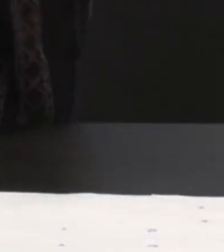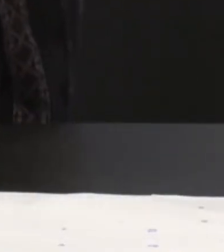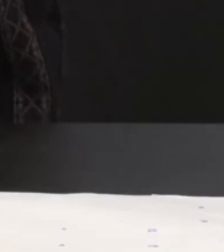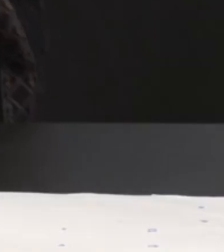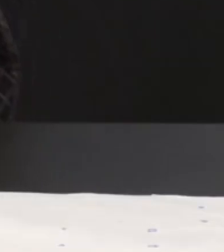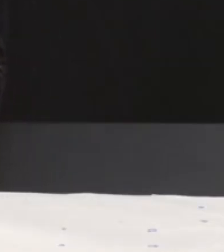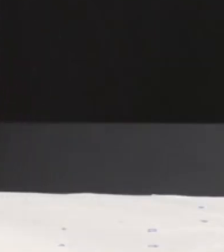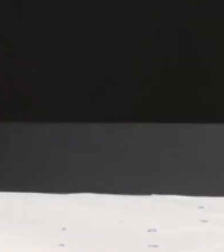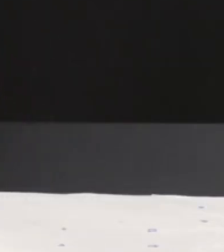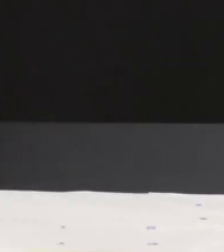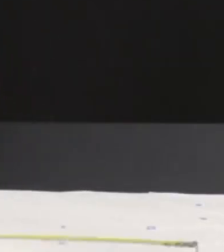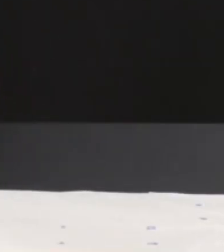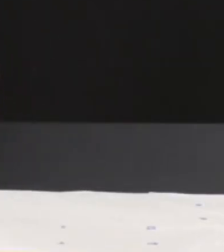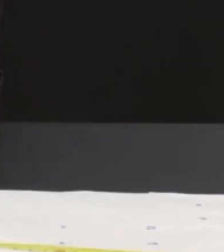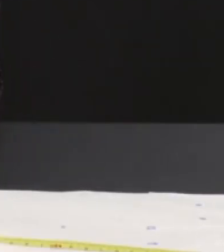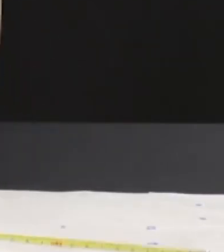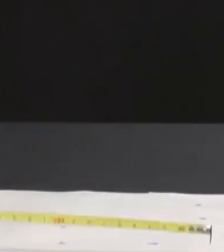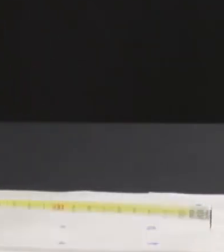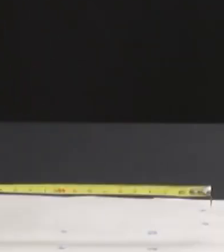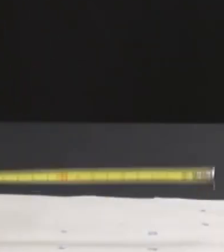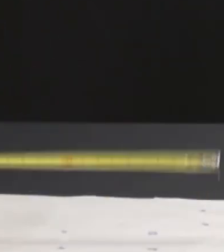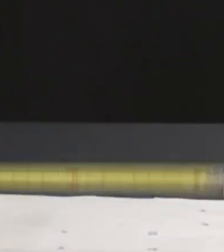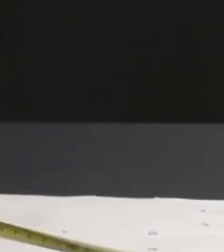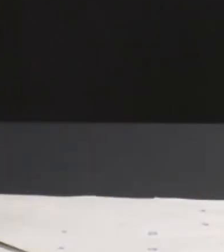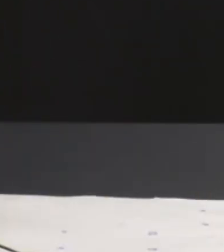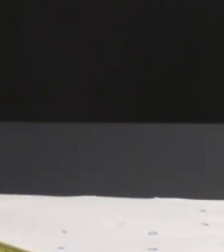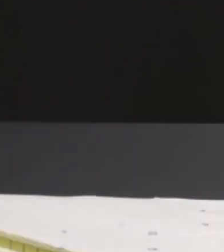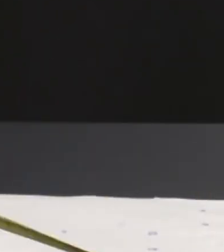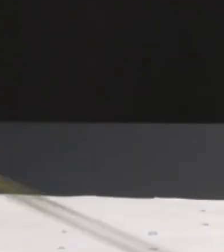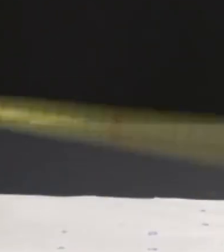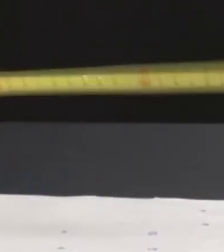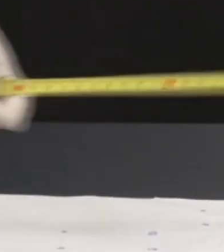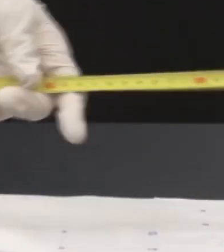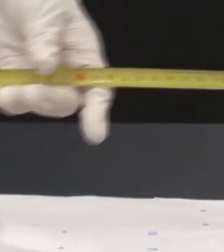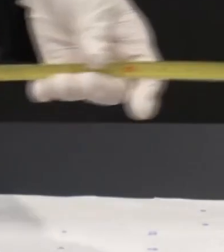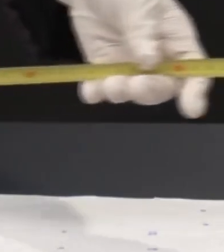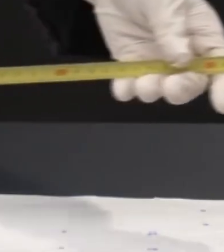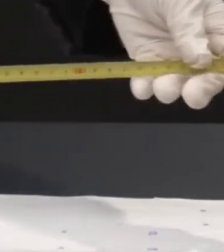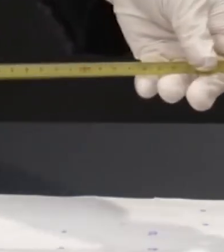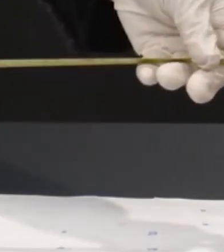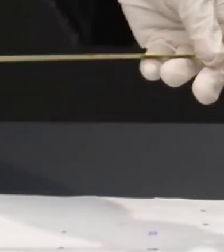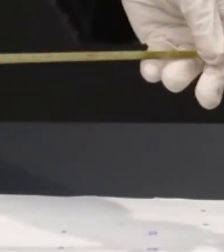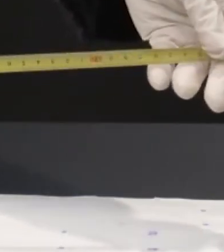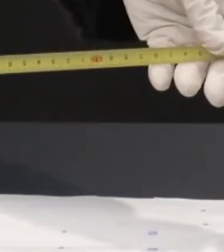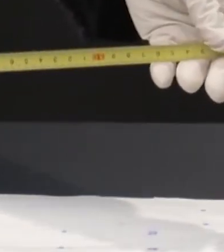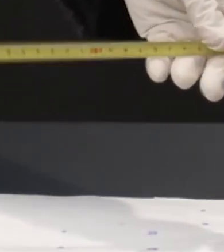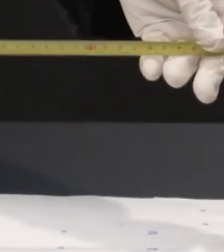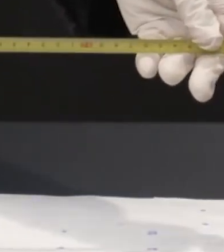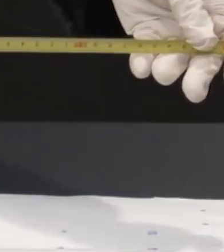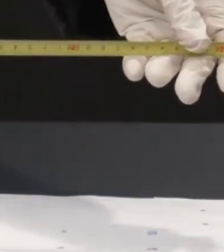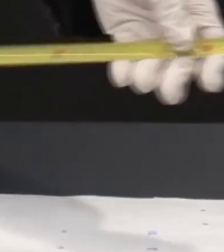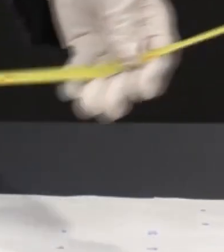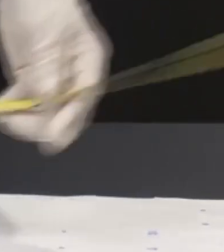وضع مسار ايضا هنا استخدمت ماذا استخدمت متر هذا هو المتر اللي ذكرته قبل قليل هو المتر مستخدم